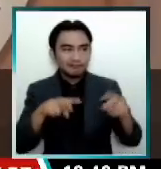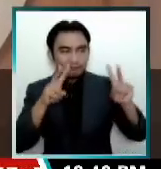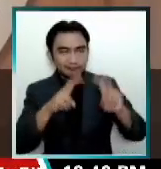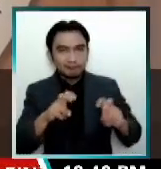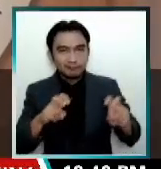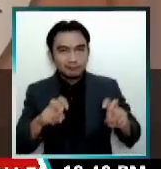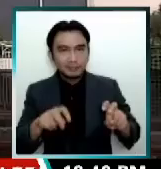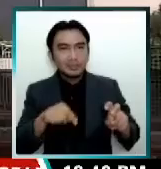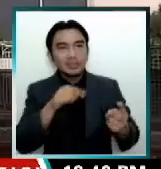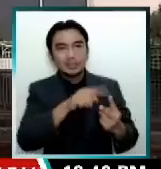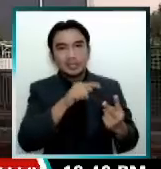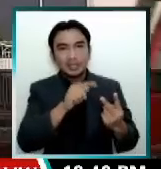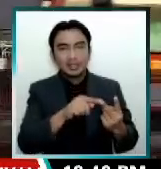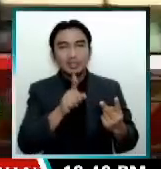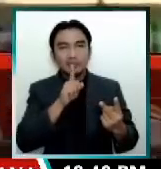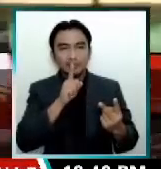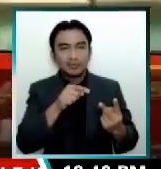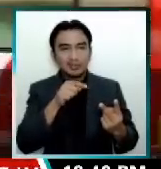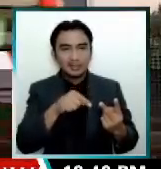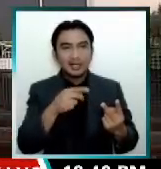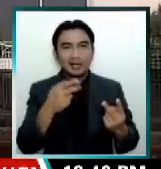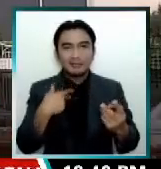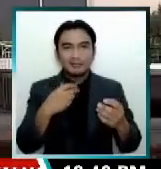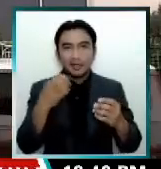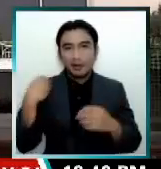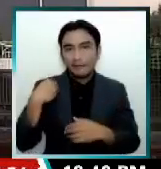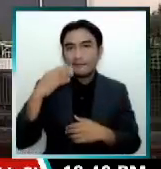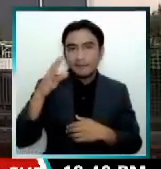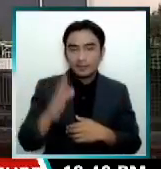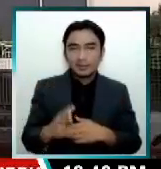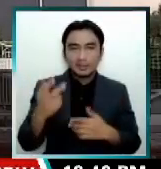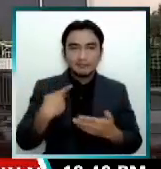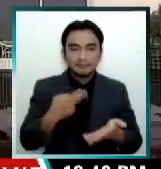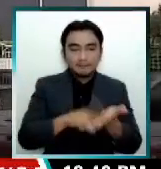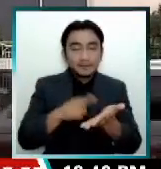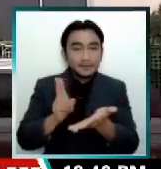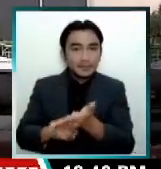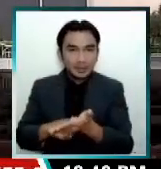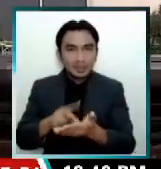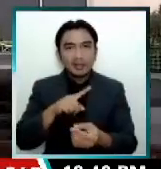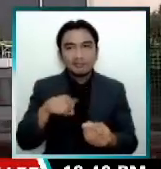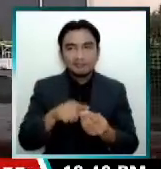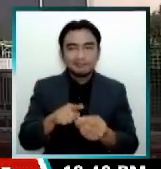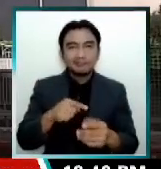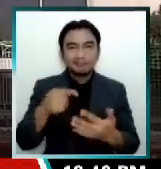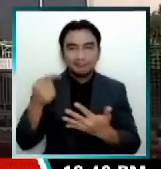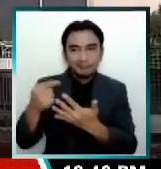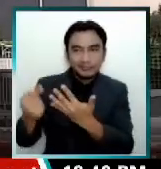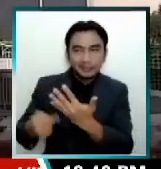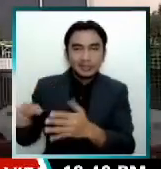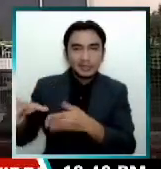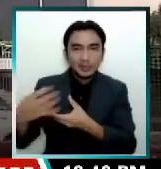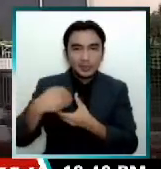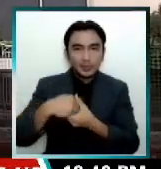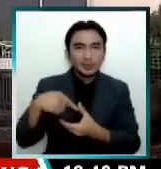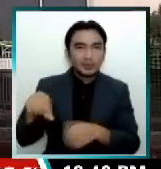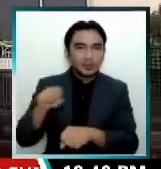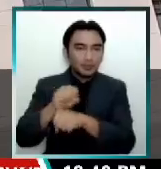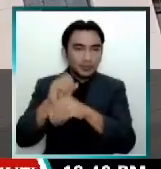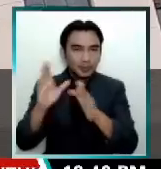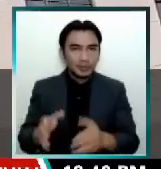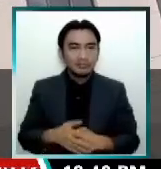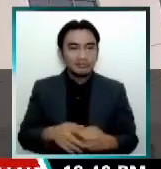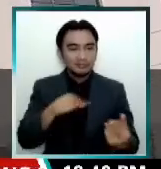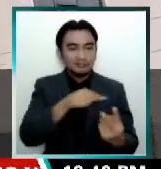ginawa ni Paulate na liaison officer at tagapirma para sa ghost employees. Itinanggi ito ni na Bahamunde at